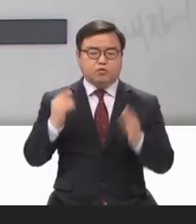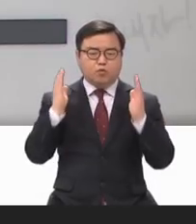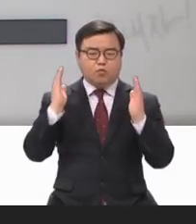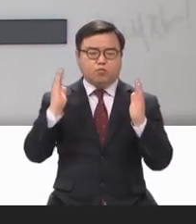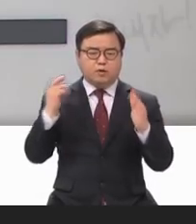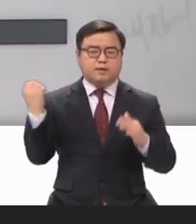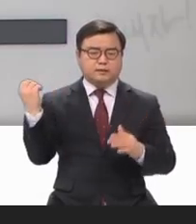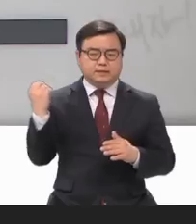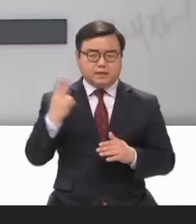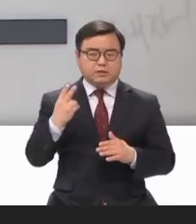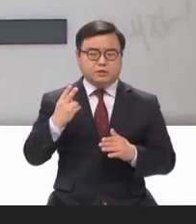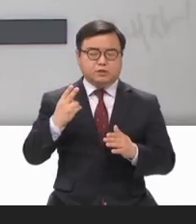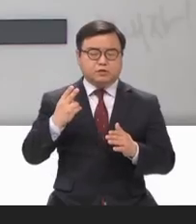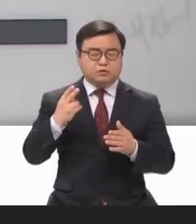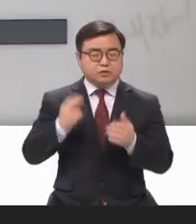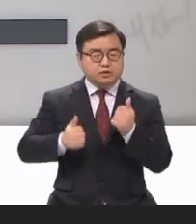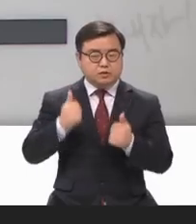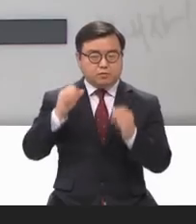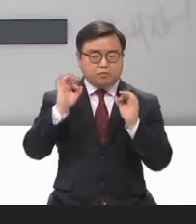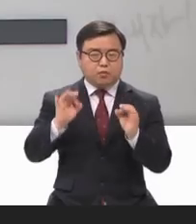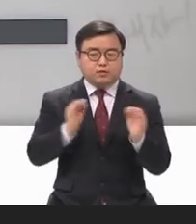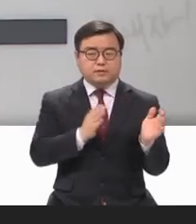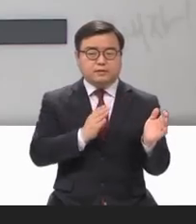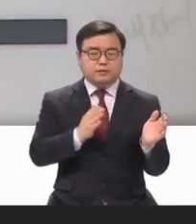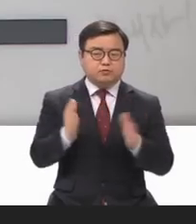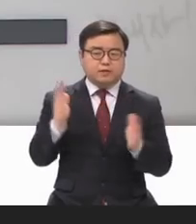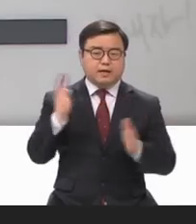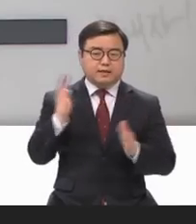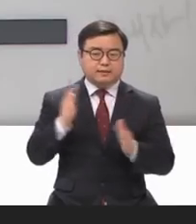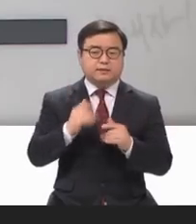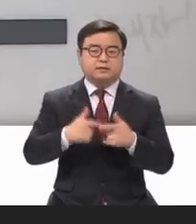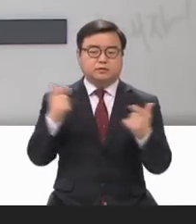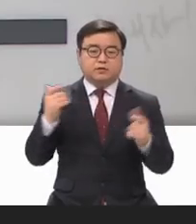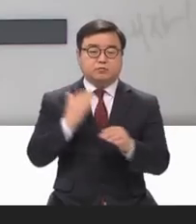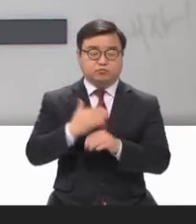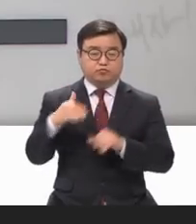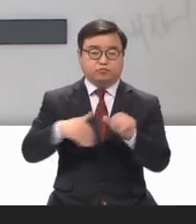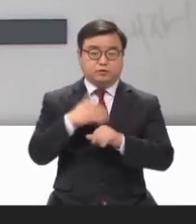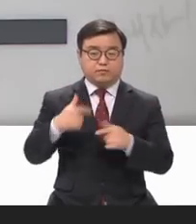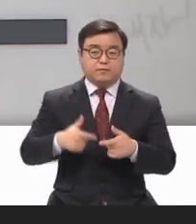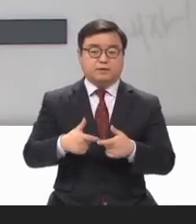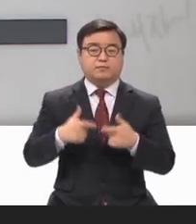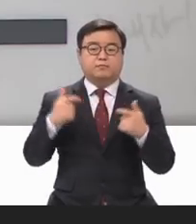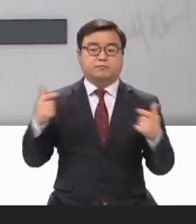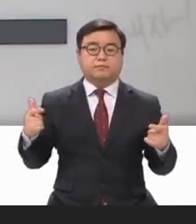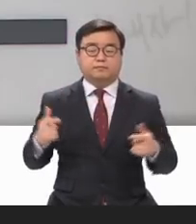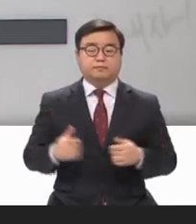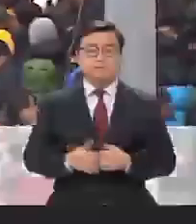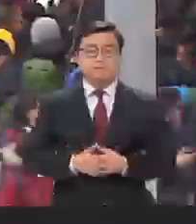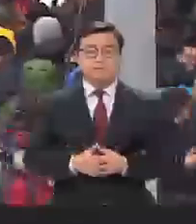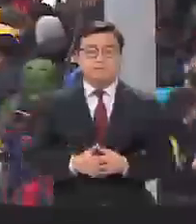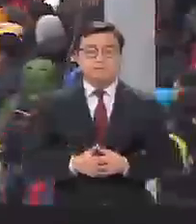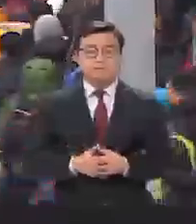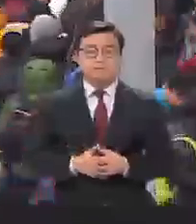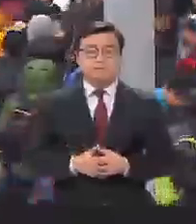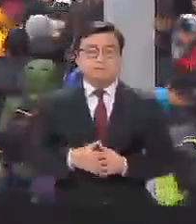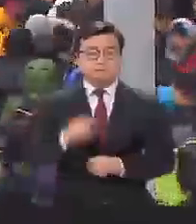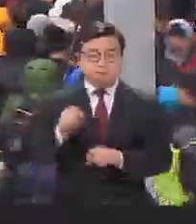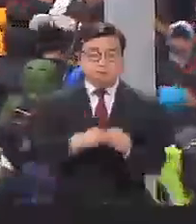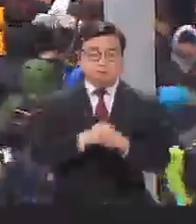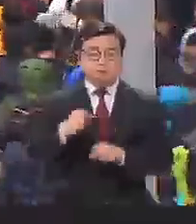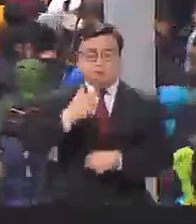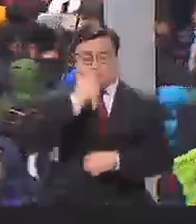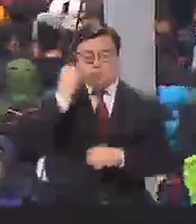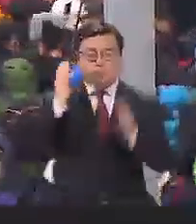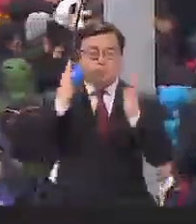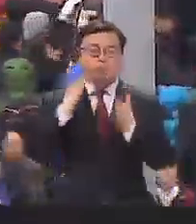독학 재수생 병이 자꾸 늘어나는 추세고 하니까 저희가 이제 좀 확대를 한 거죠. 특히 부족한